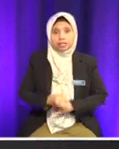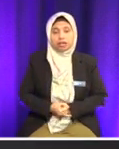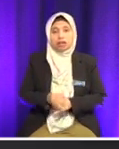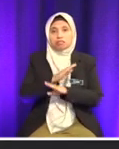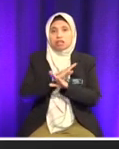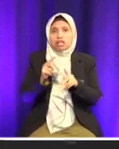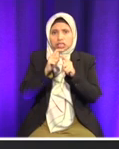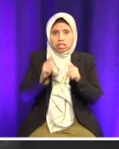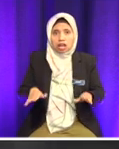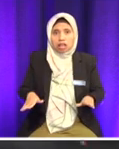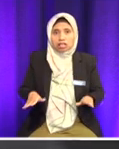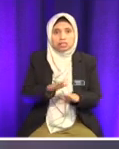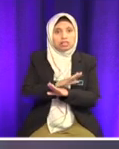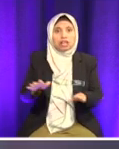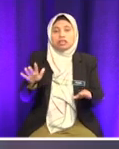tenang